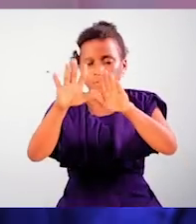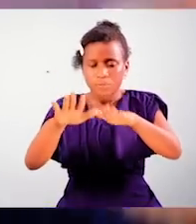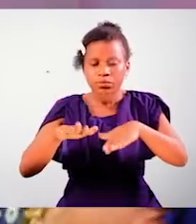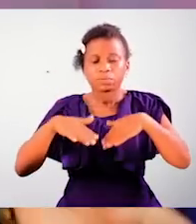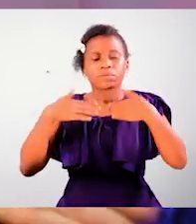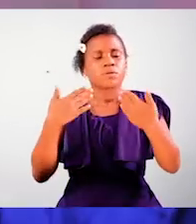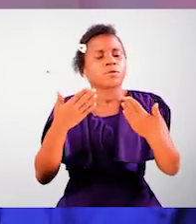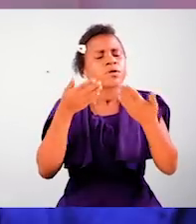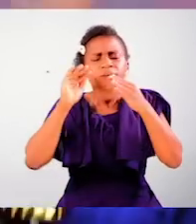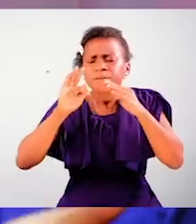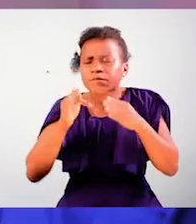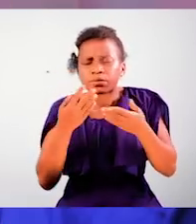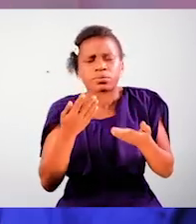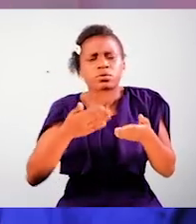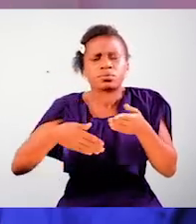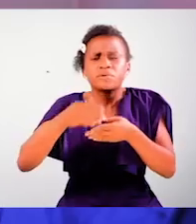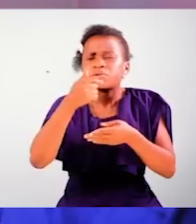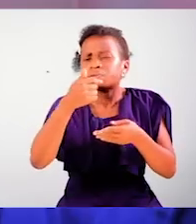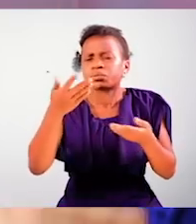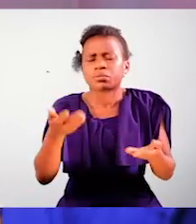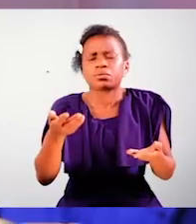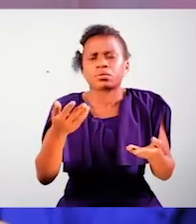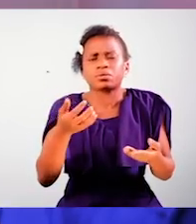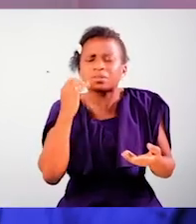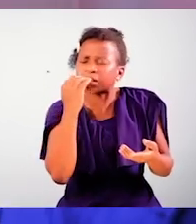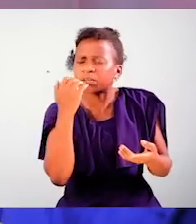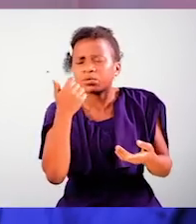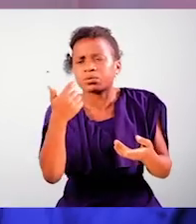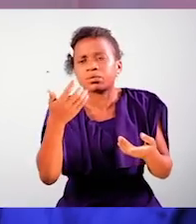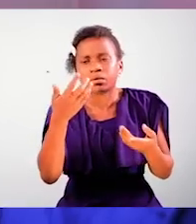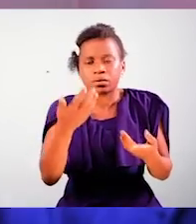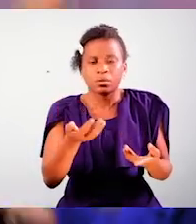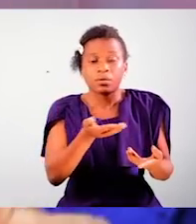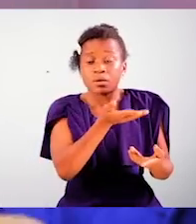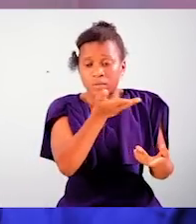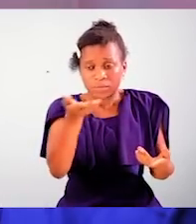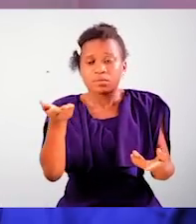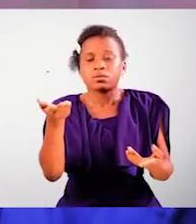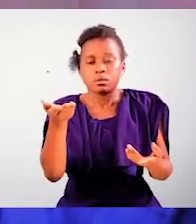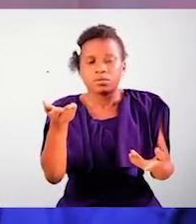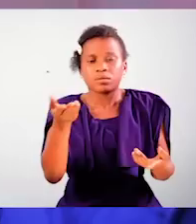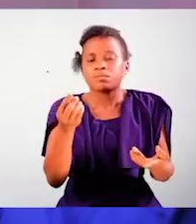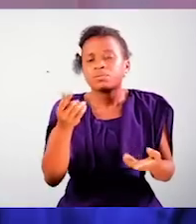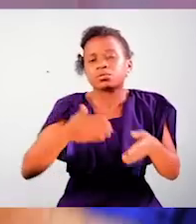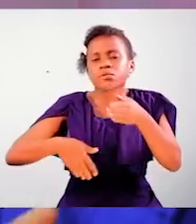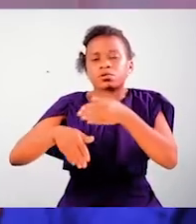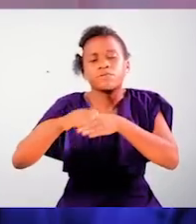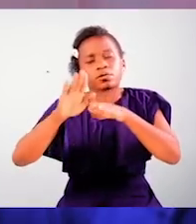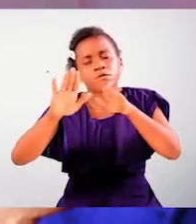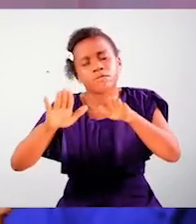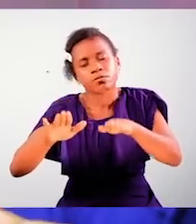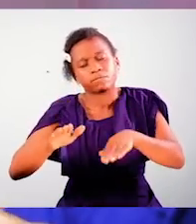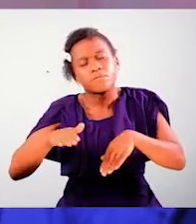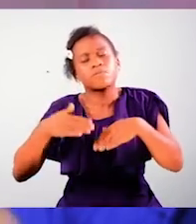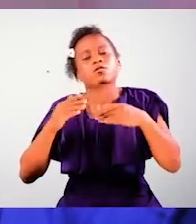Anawekwa pembeni. Kwa nini ulipitisha hichi kitu? Sio mnamwacha tu. Tunachekacheka tu. Hizi pesa umezipitishaje kinyume, labda trilioni umezipeleka